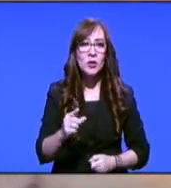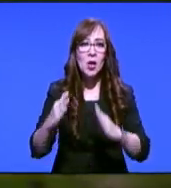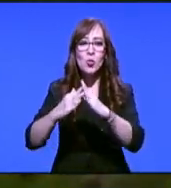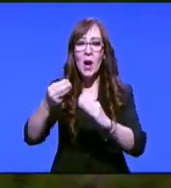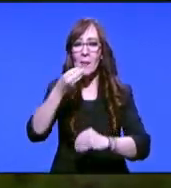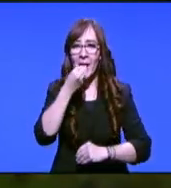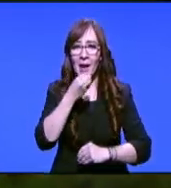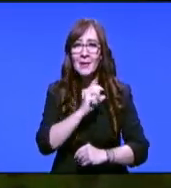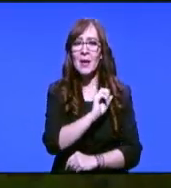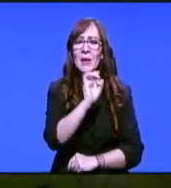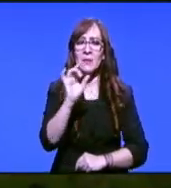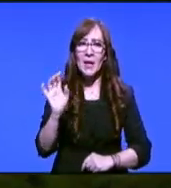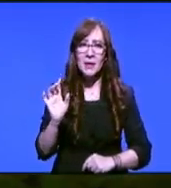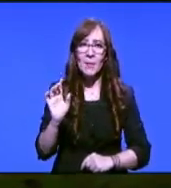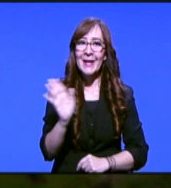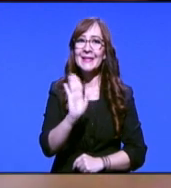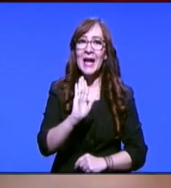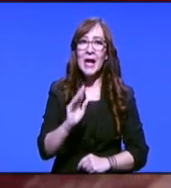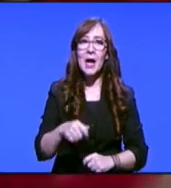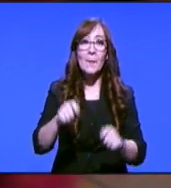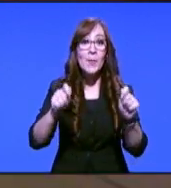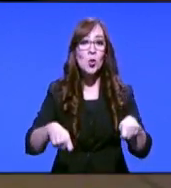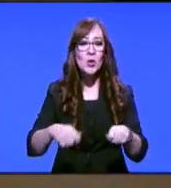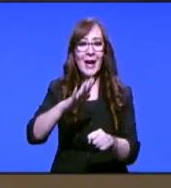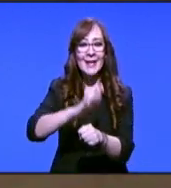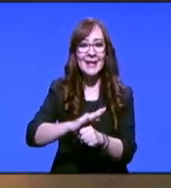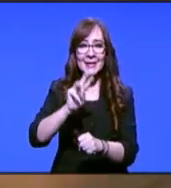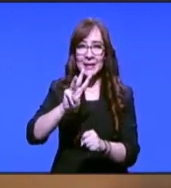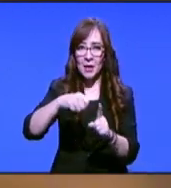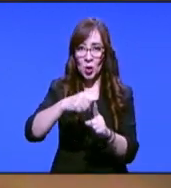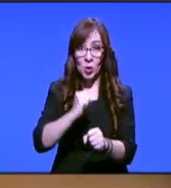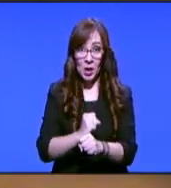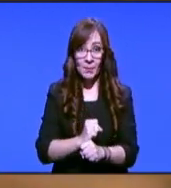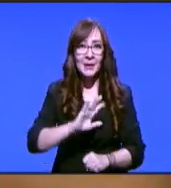hingga 12 kg agar LPG 3 kg atau gas melon tetap sasaran.